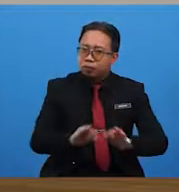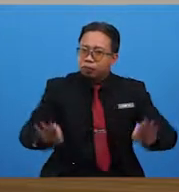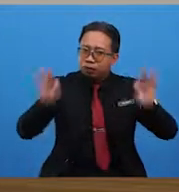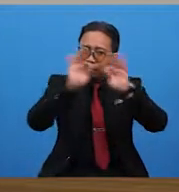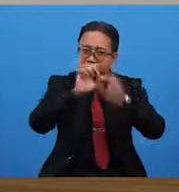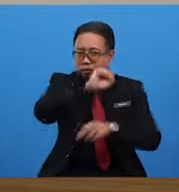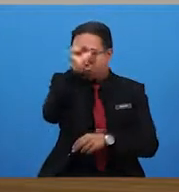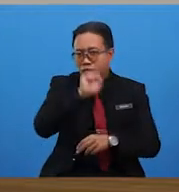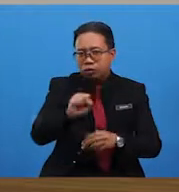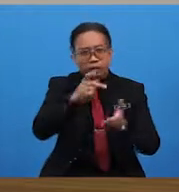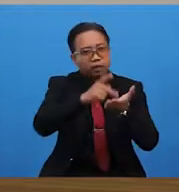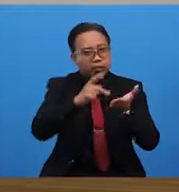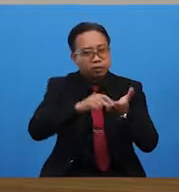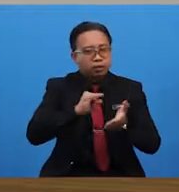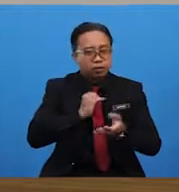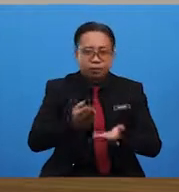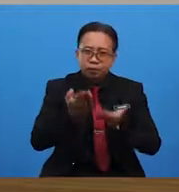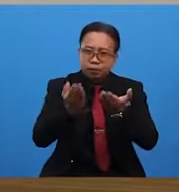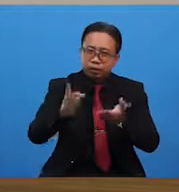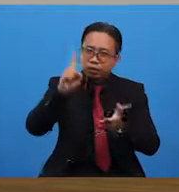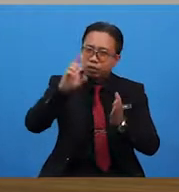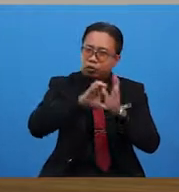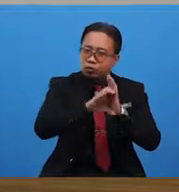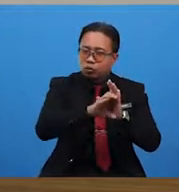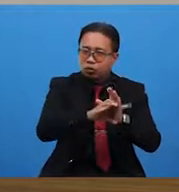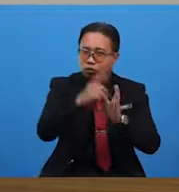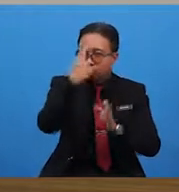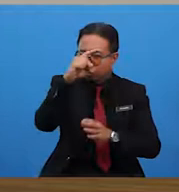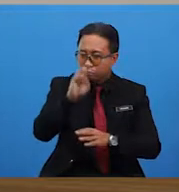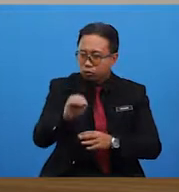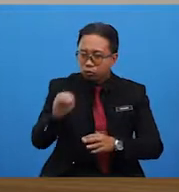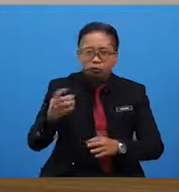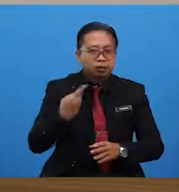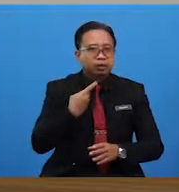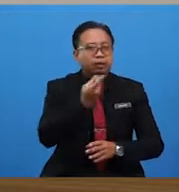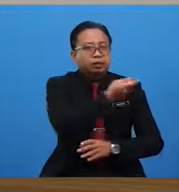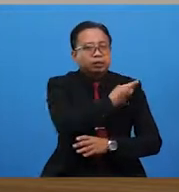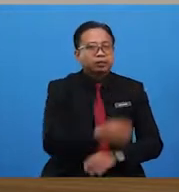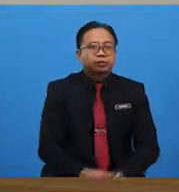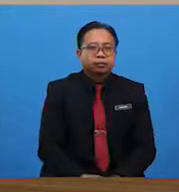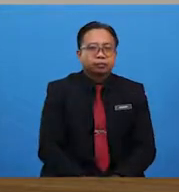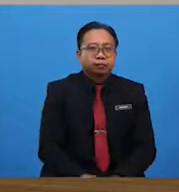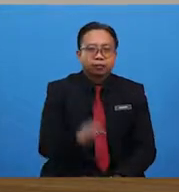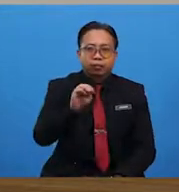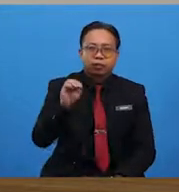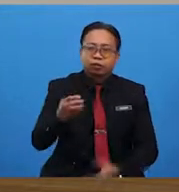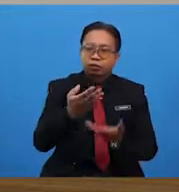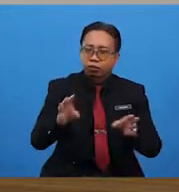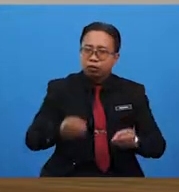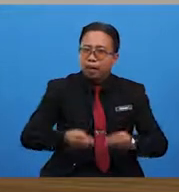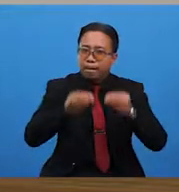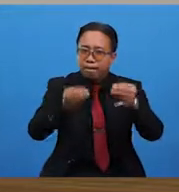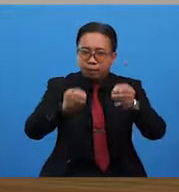persoalan kajian saya beri satu contoh untuk pelajar-pelajar kita contohnya pelajar telah diberi tajuk